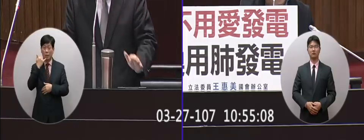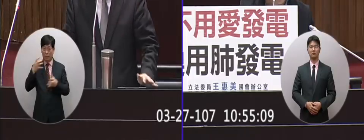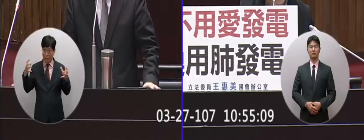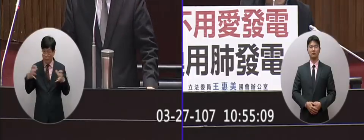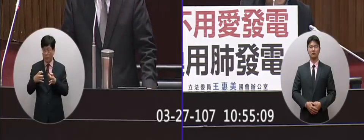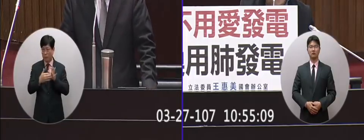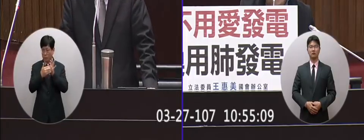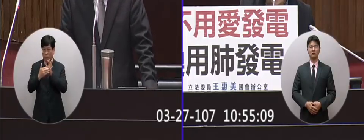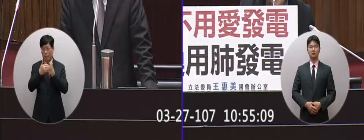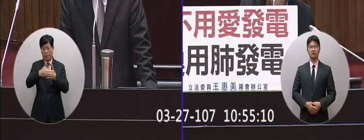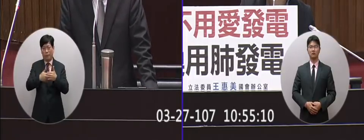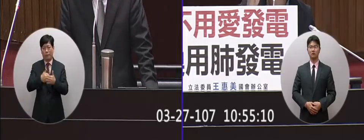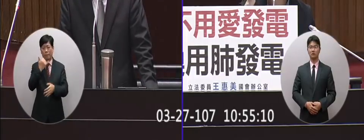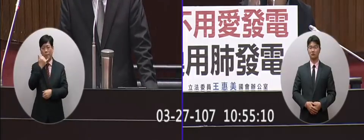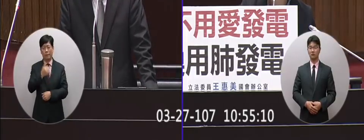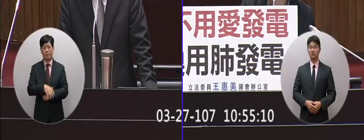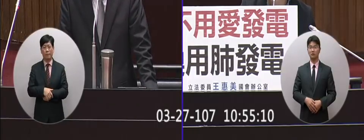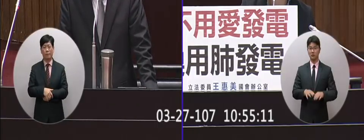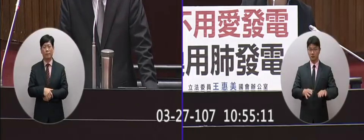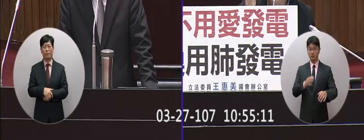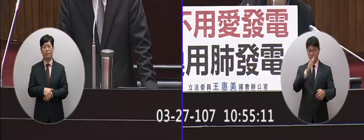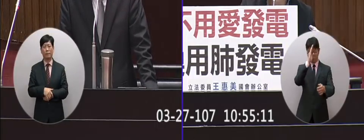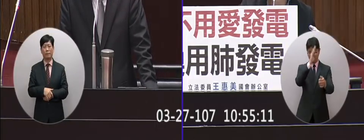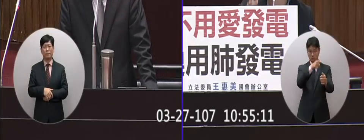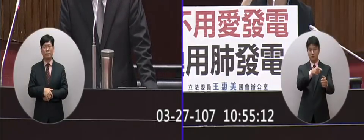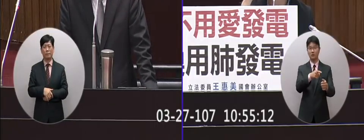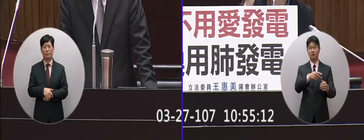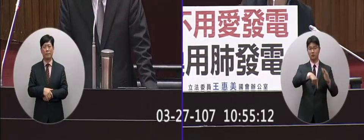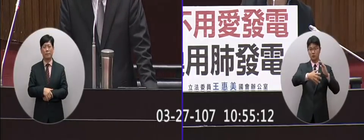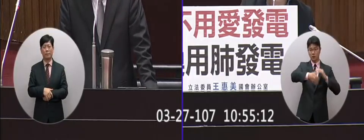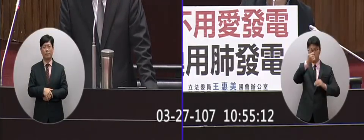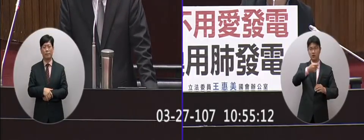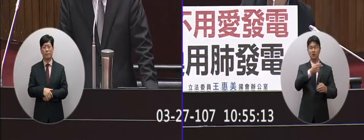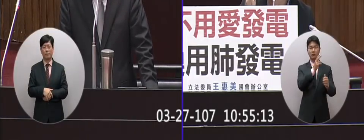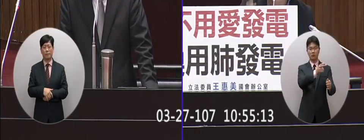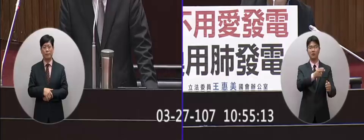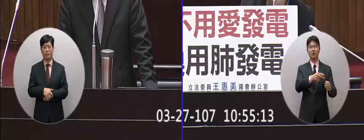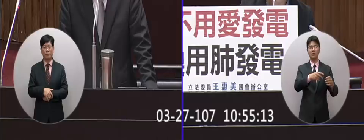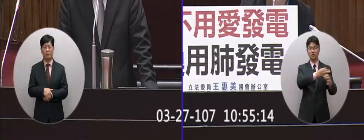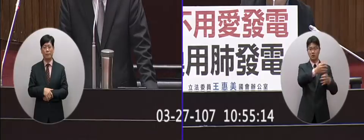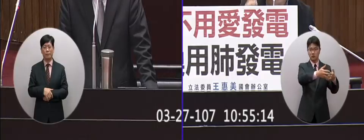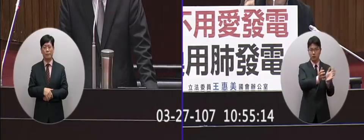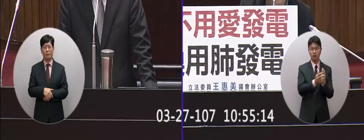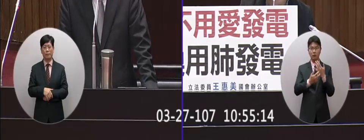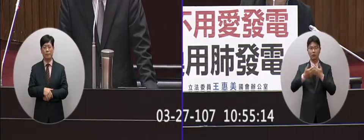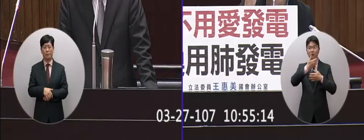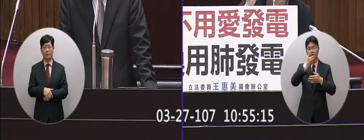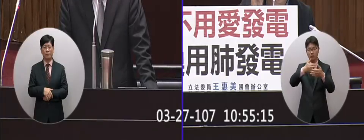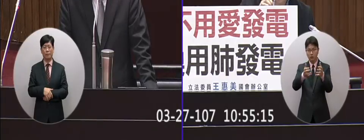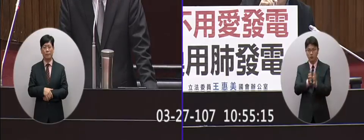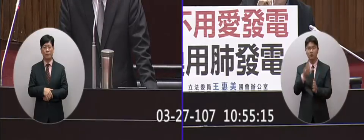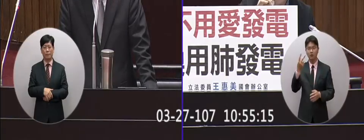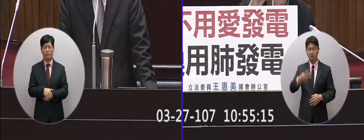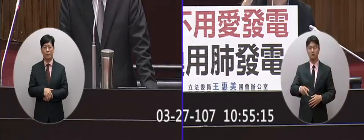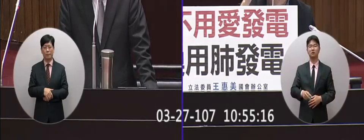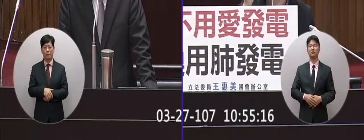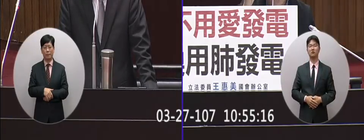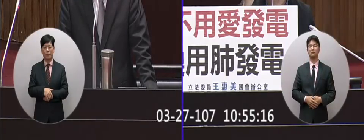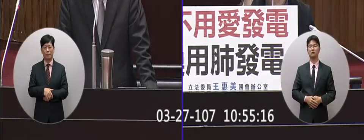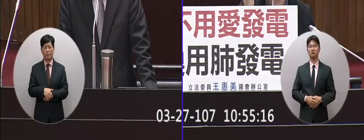家一起来减排啦。 所以可不可以请院长责成我们的经济部、卫福部以及我们的这